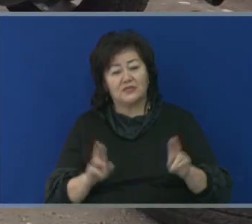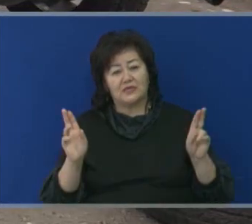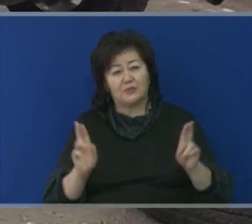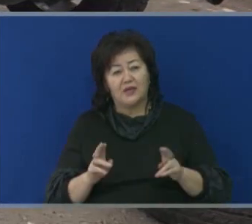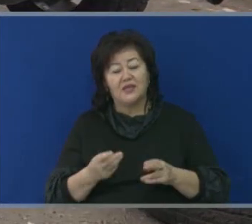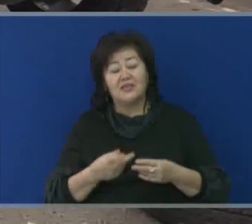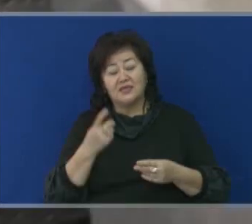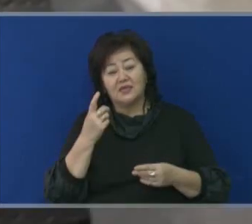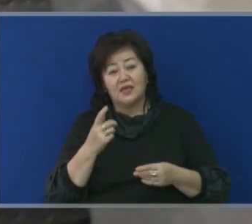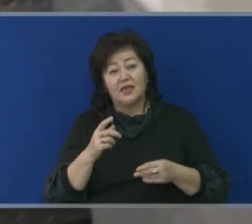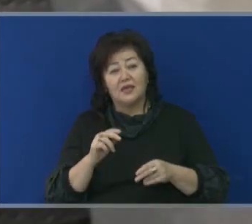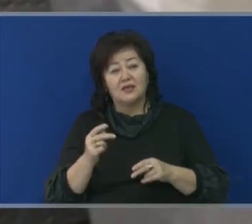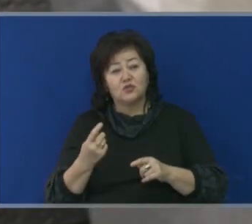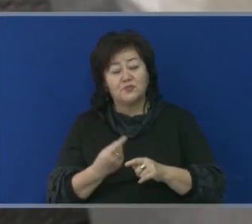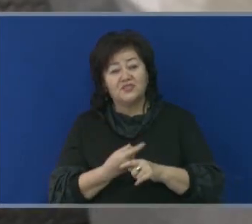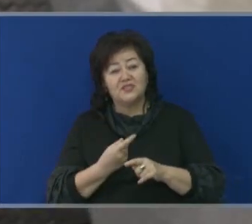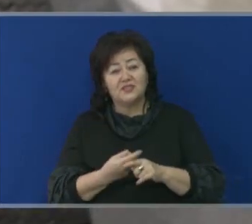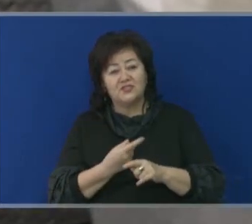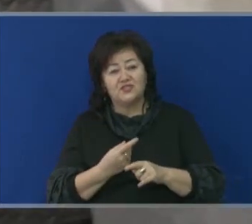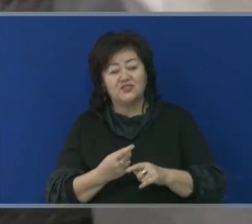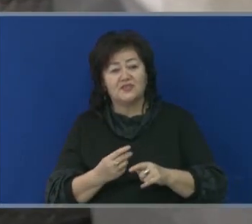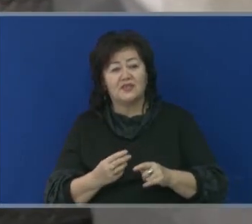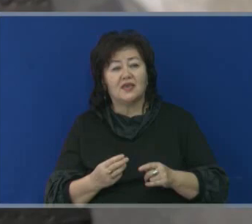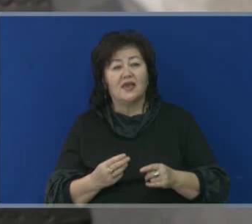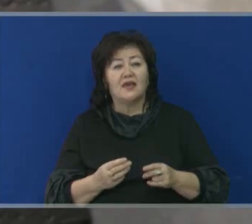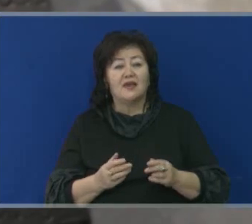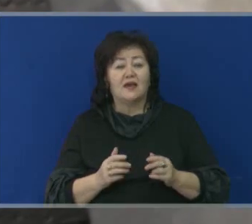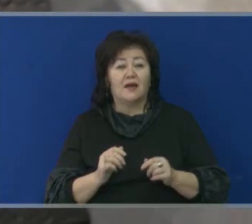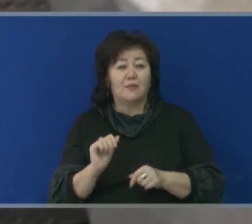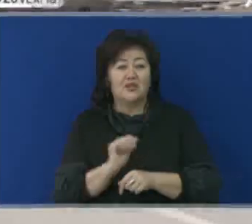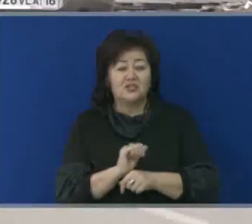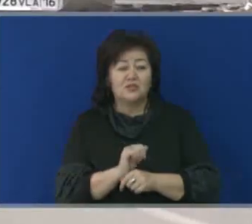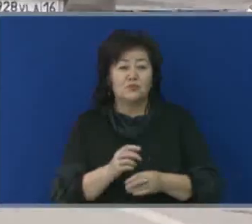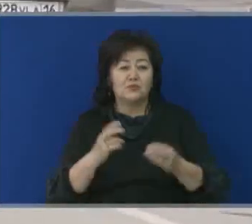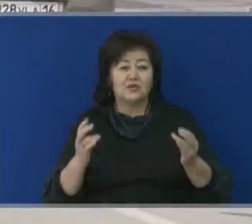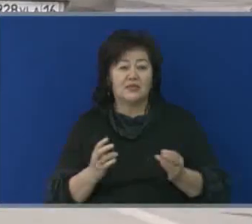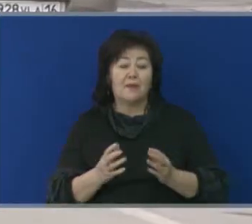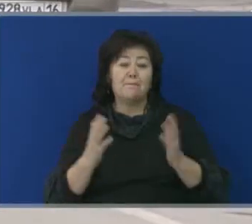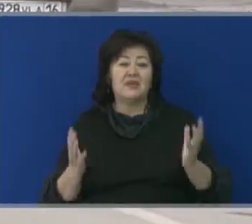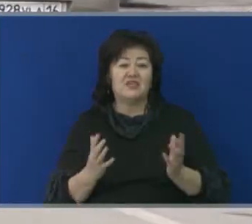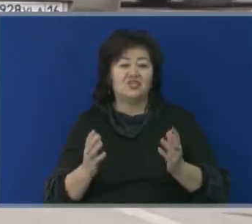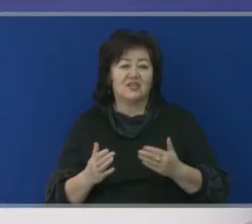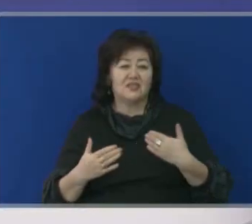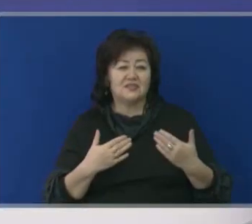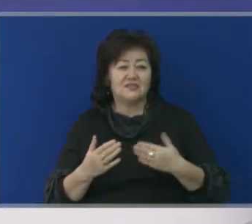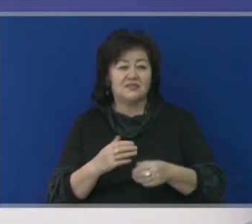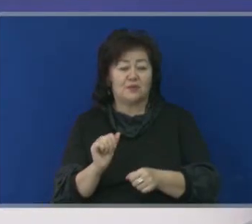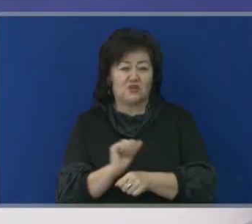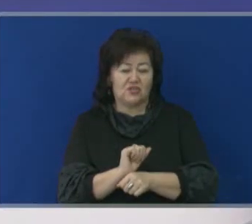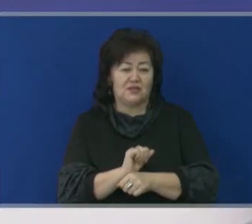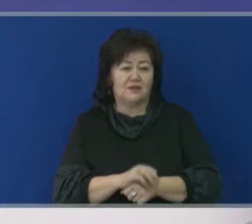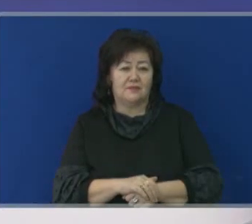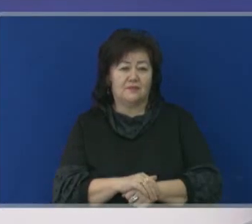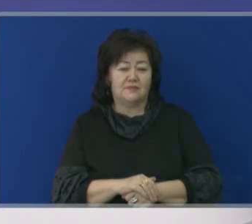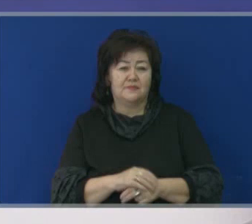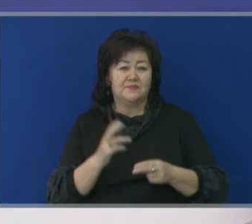состоянии вашего транспортного средства, заменить летнесезонную резину. Ярослав Дюсенбеков, Адильжан Бейсенгазинов, телеканал «Семей».